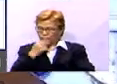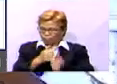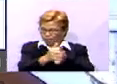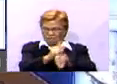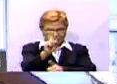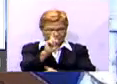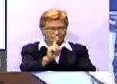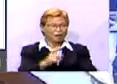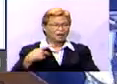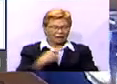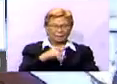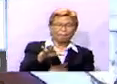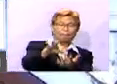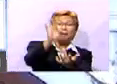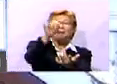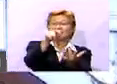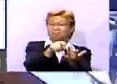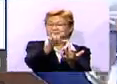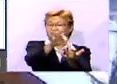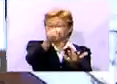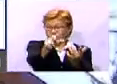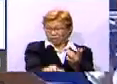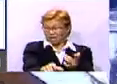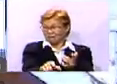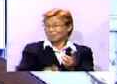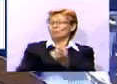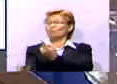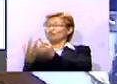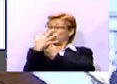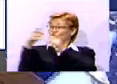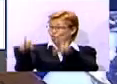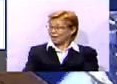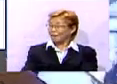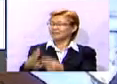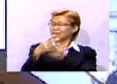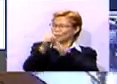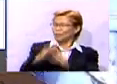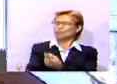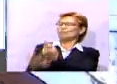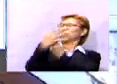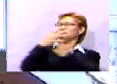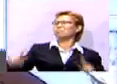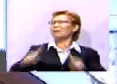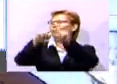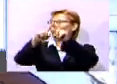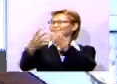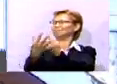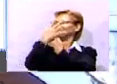Kami akan pilih calon-calon yang disukai oleh rakyat dan pemilih-pemilih keseluruhan.